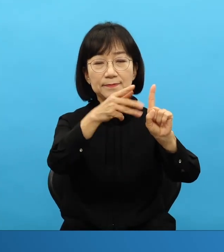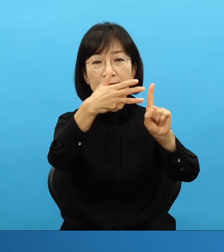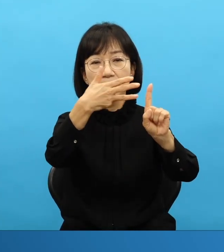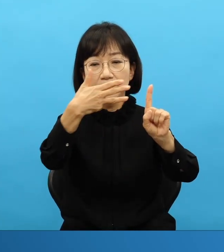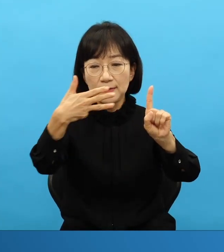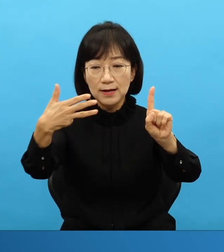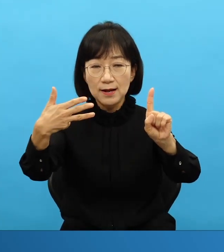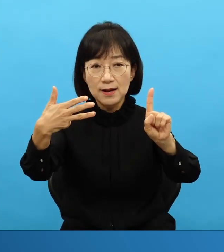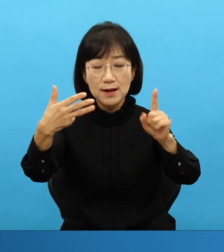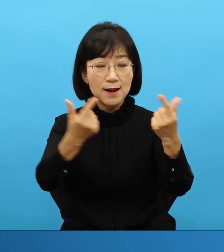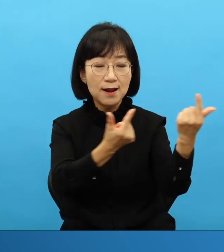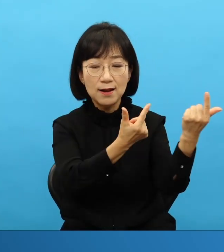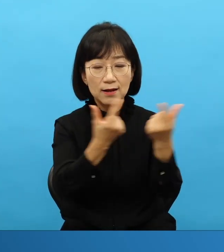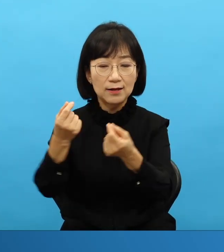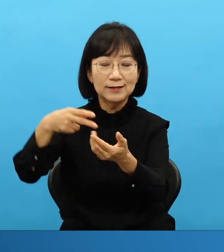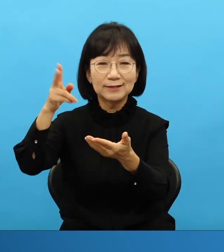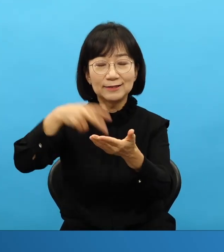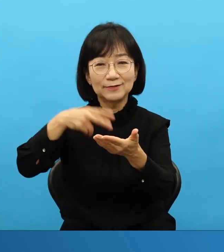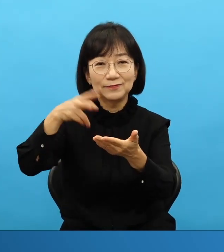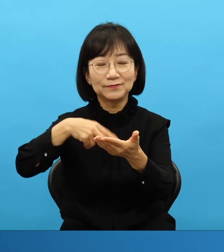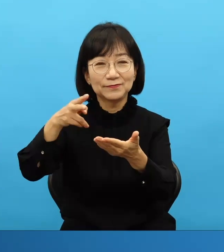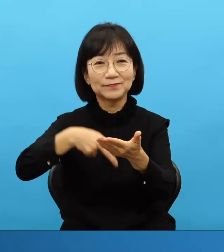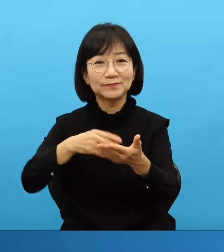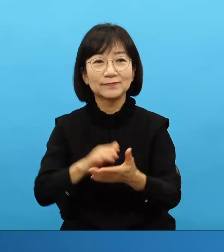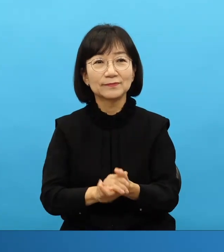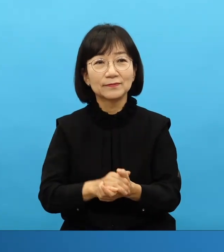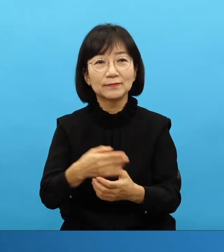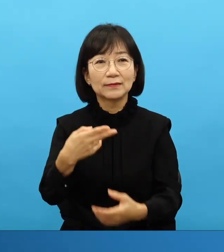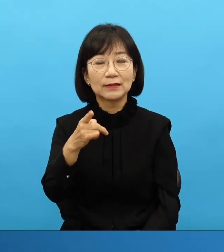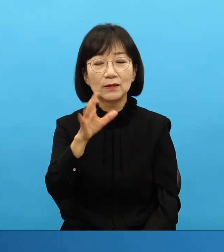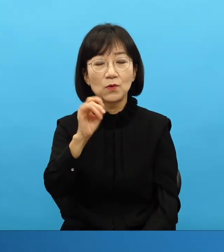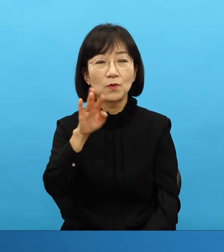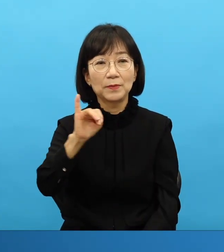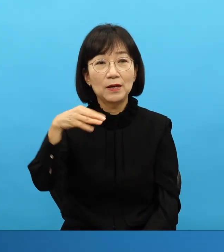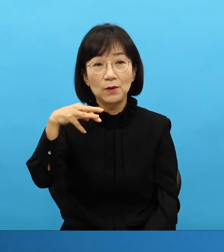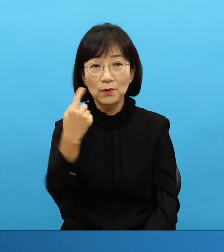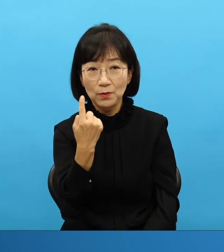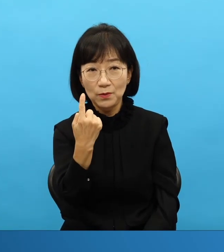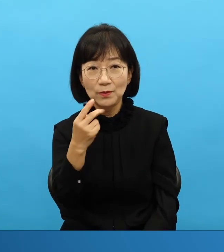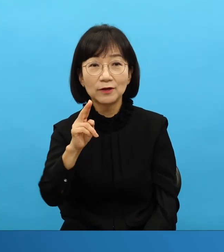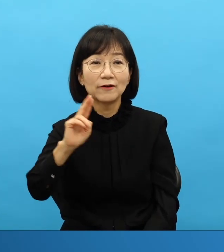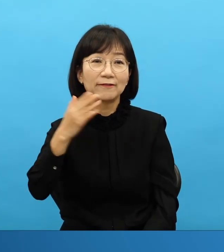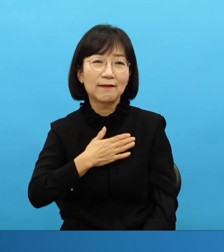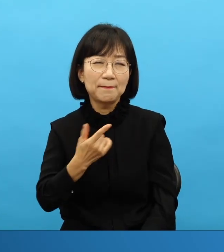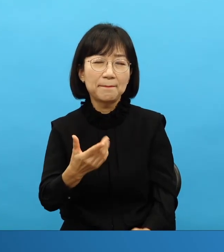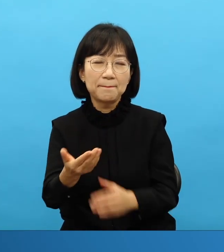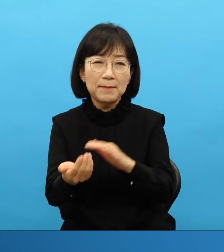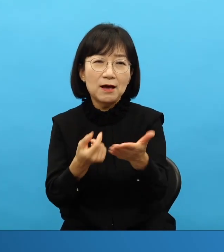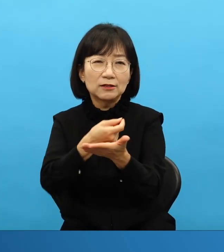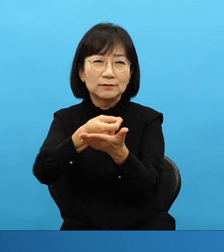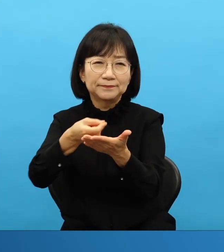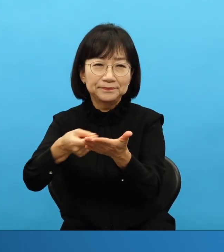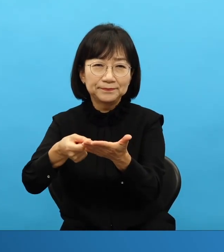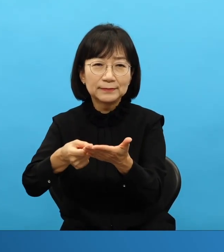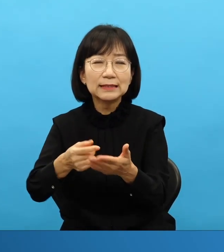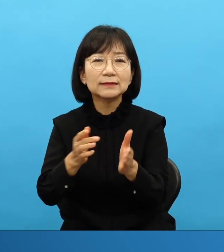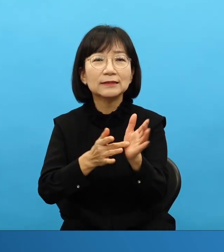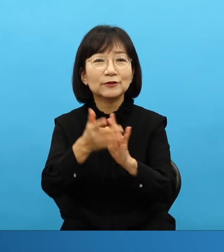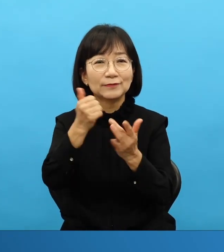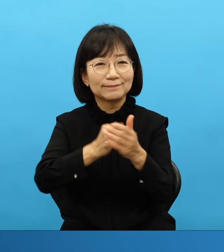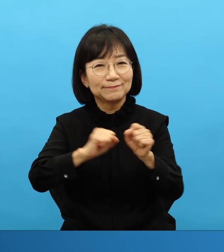节， 합독하시겠습니다. 我们一起来读。 데오빌려여, 내가 먼저 쓴 글에는 무릇